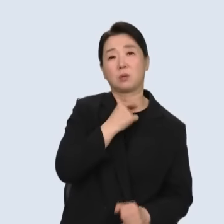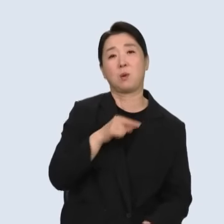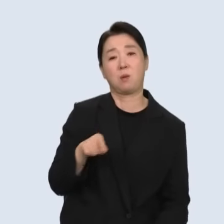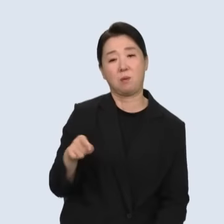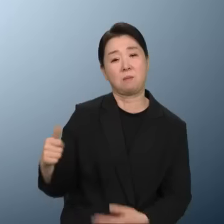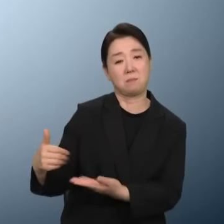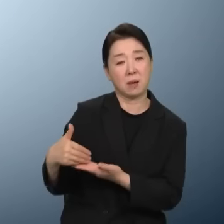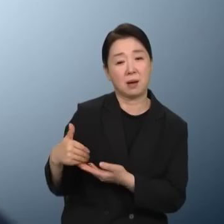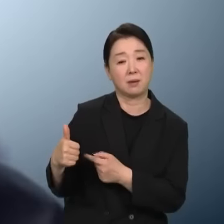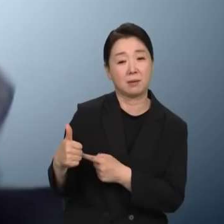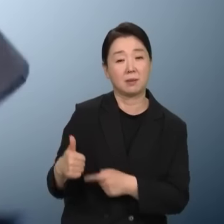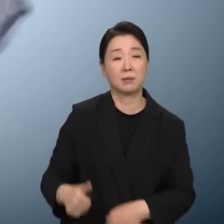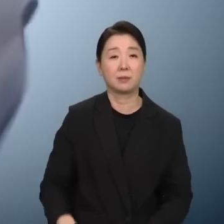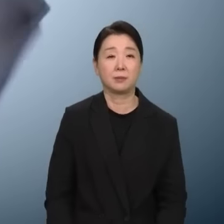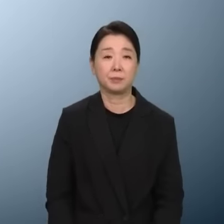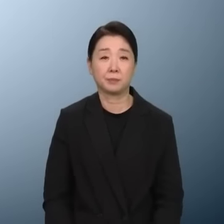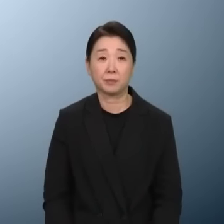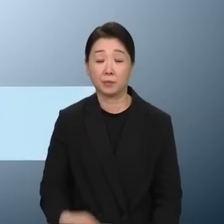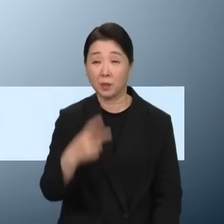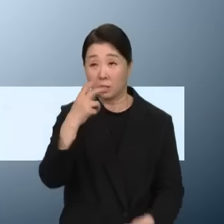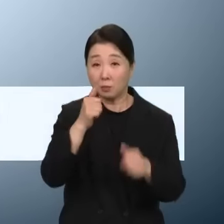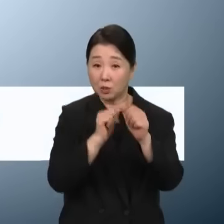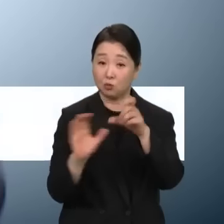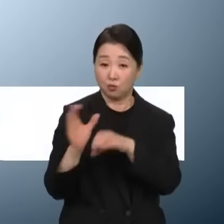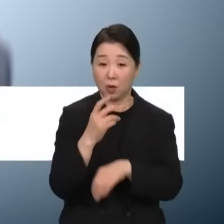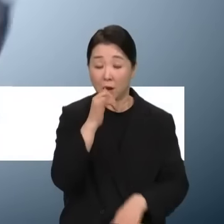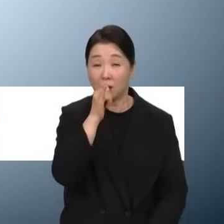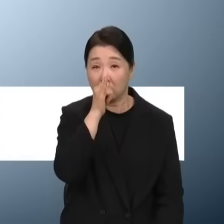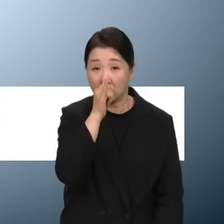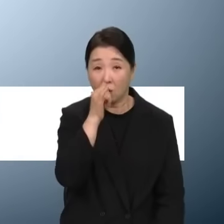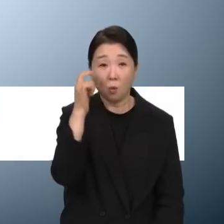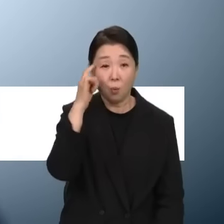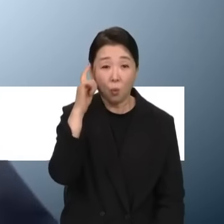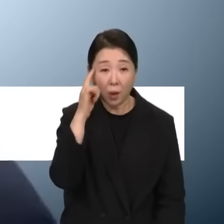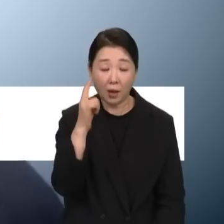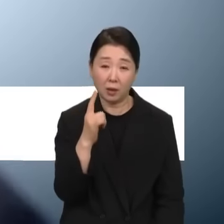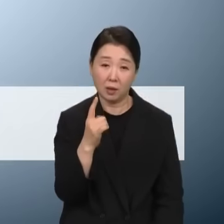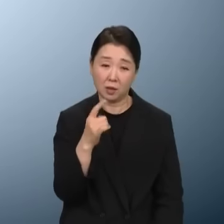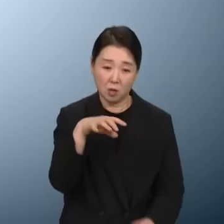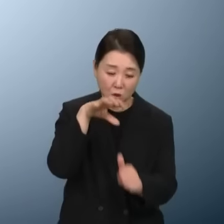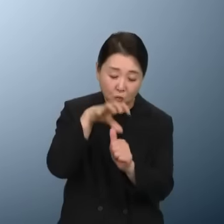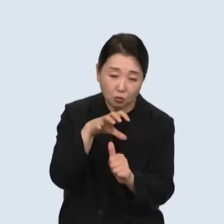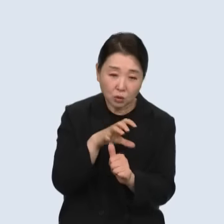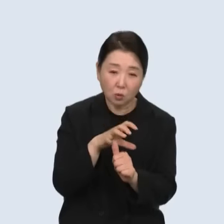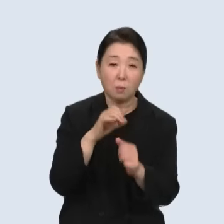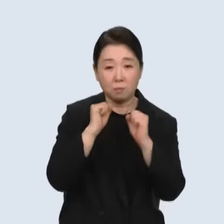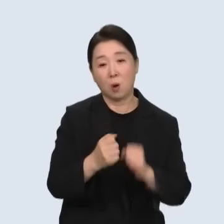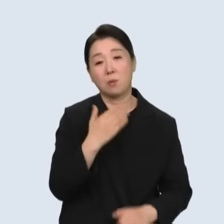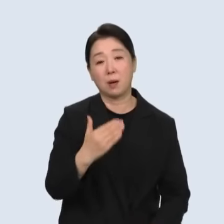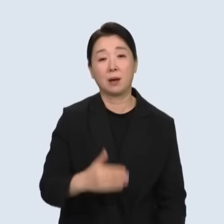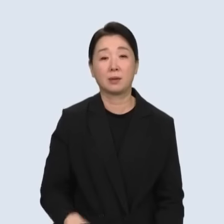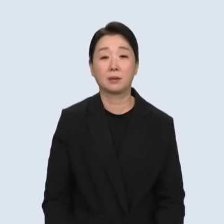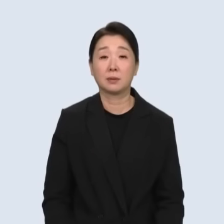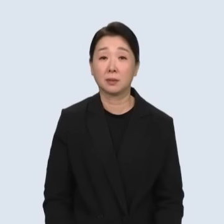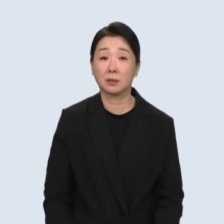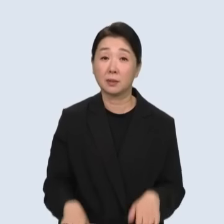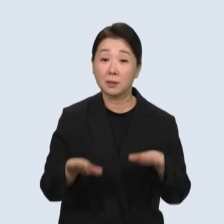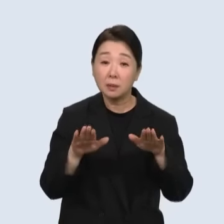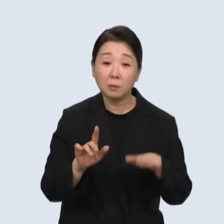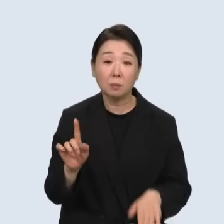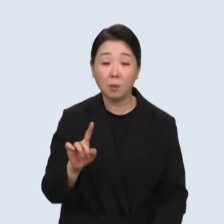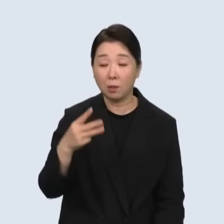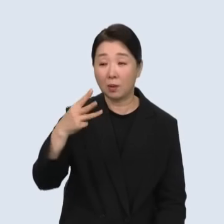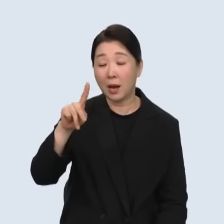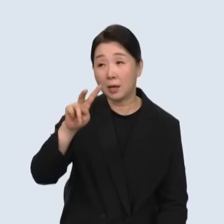거야. 검찰 조사를 추가로 받으면 구치소에 더 머물 수 있다는 얘기도 합니다. 지금 요번에 지금 그